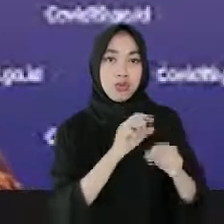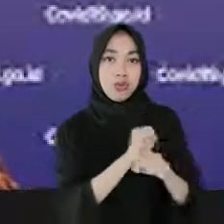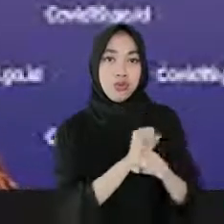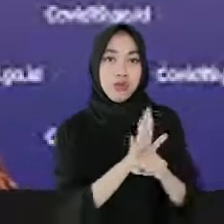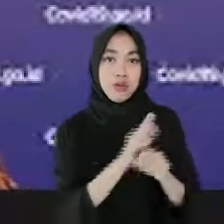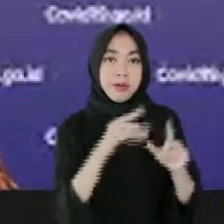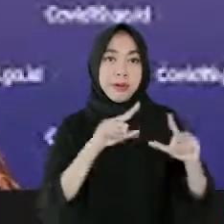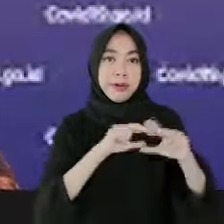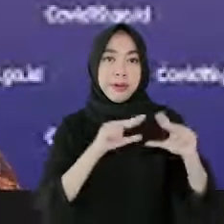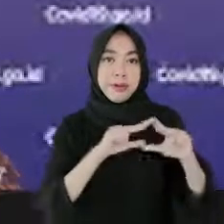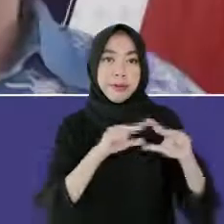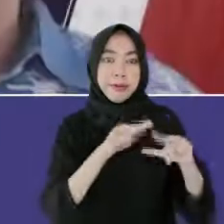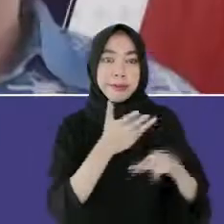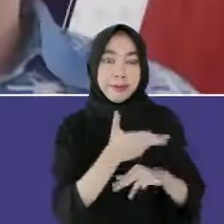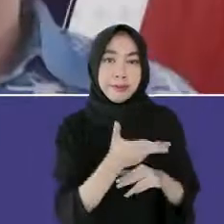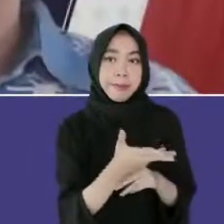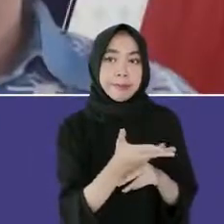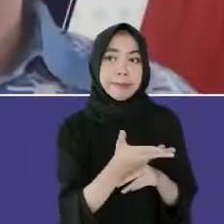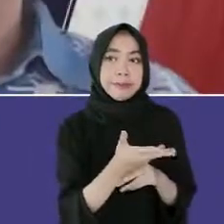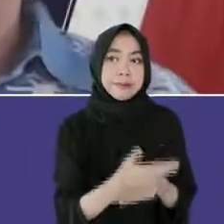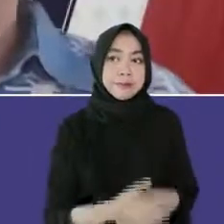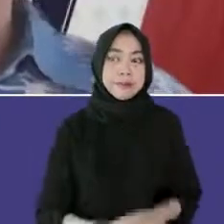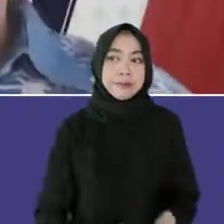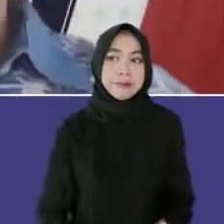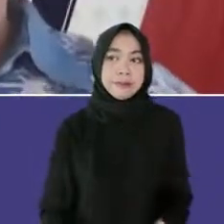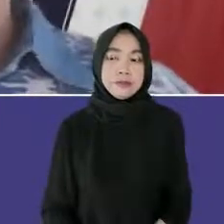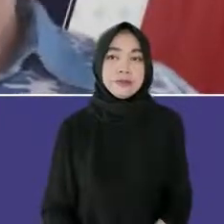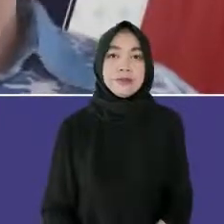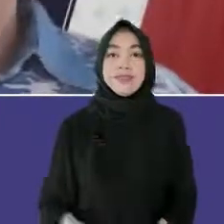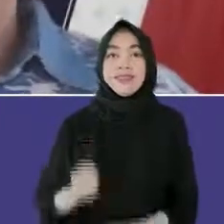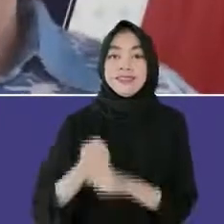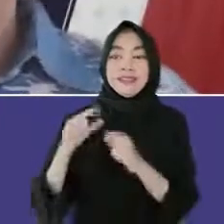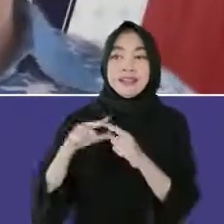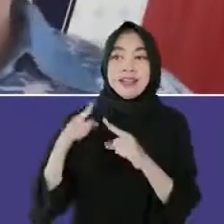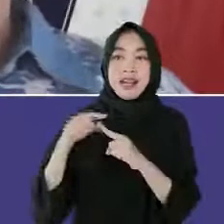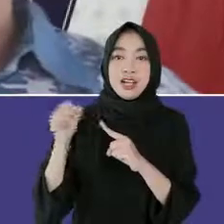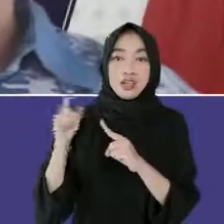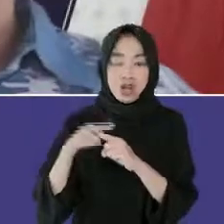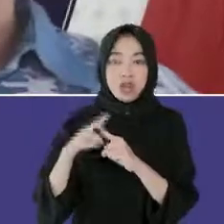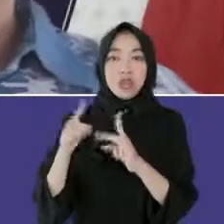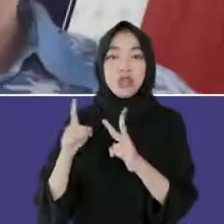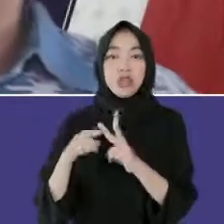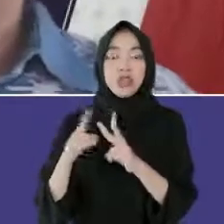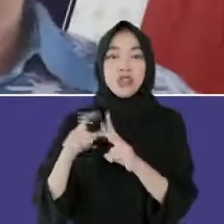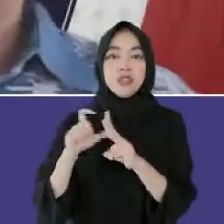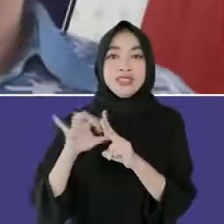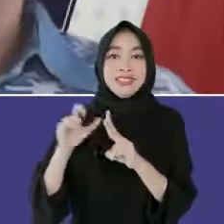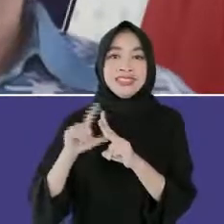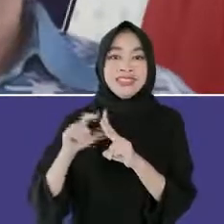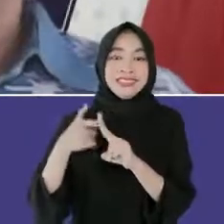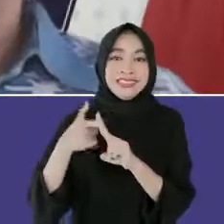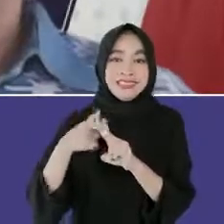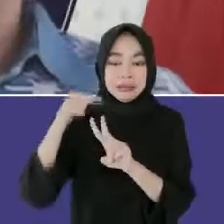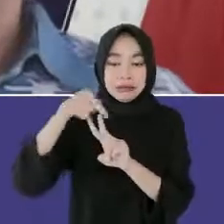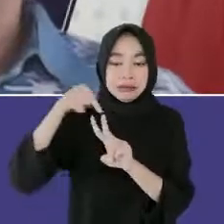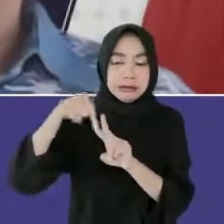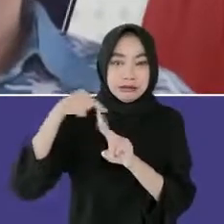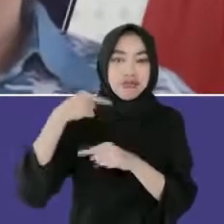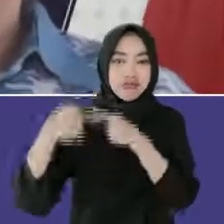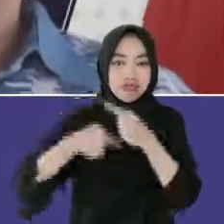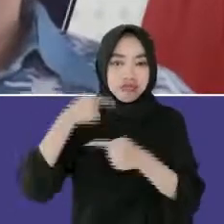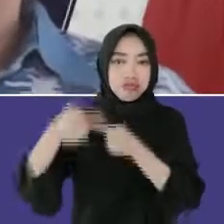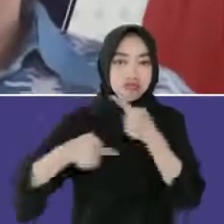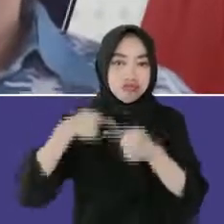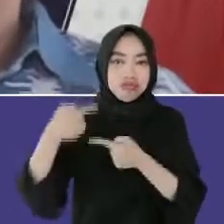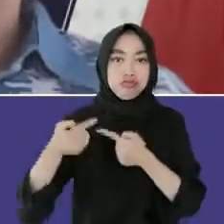covert 19 Pak Soni tadi sudah dijelaskan oleh Pak Gatot kemudian pakdebi tadi bicara banyak soal sinkronisasi